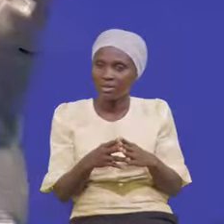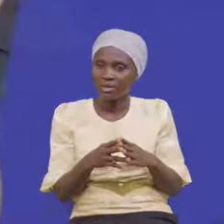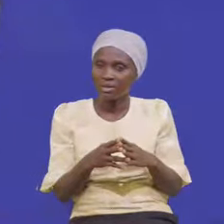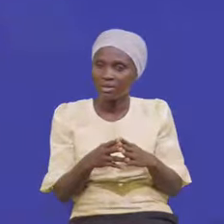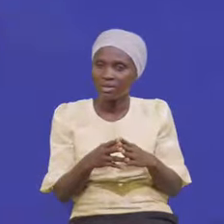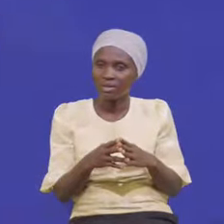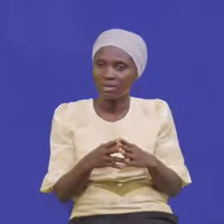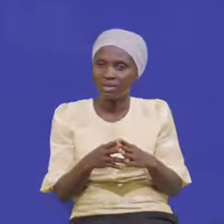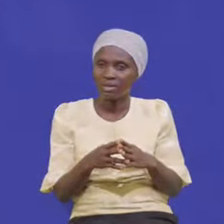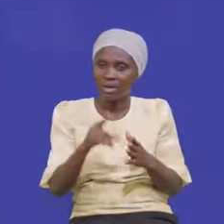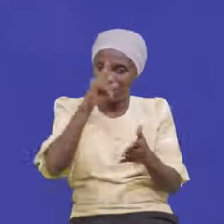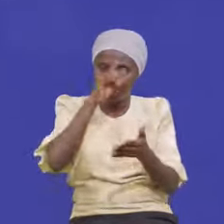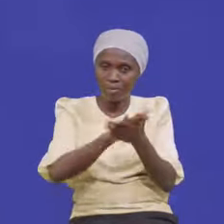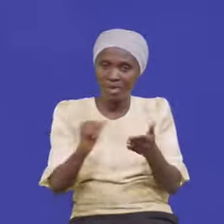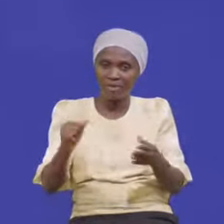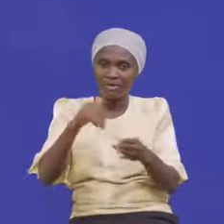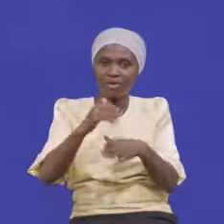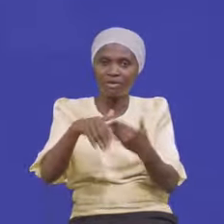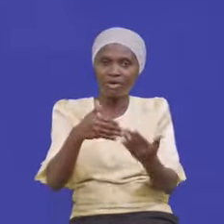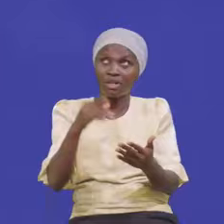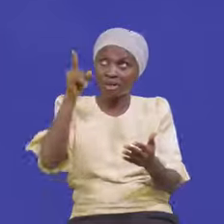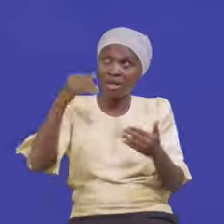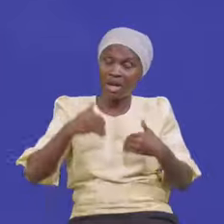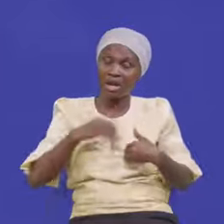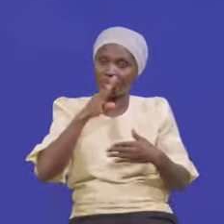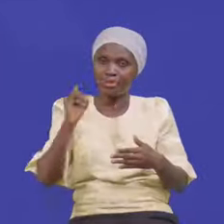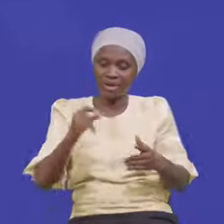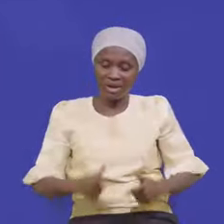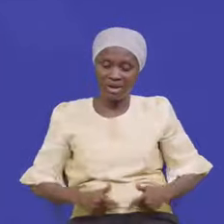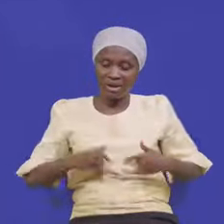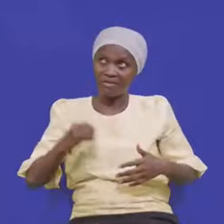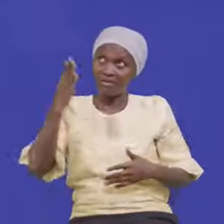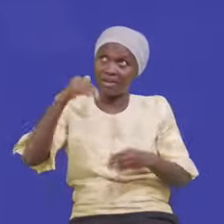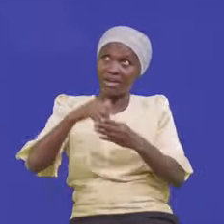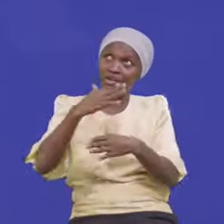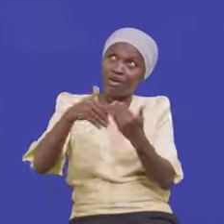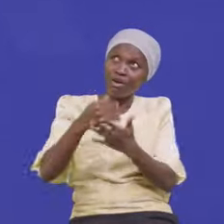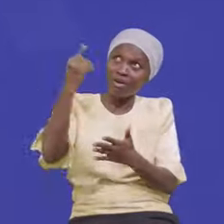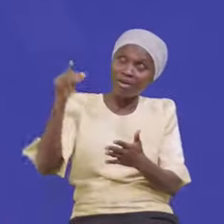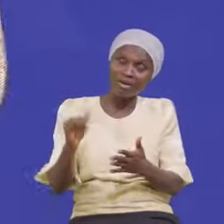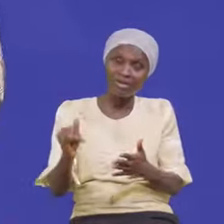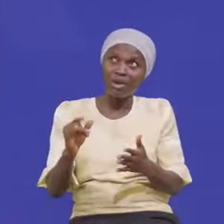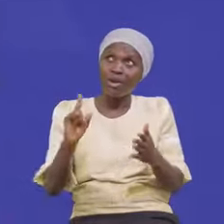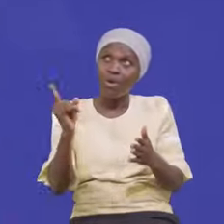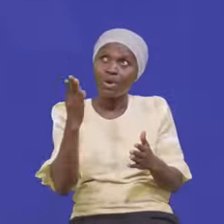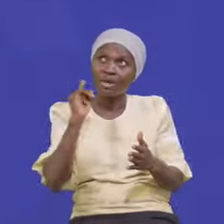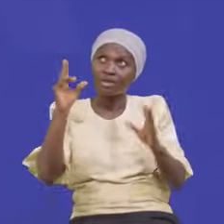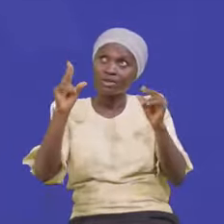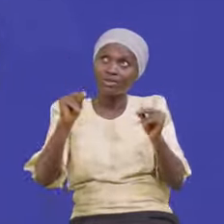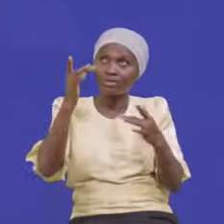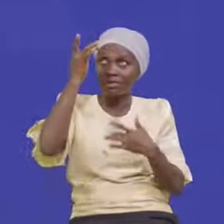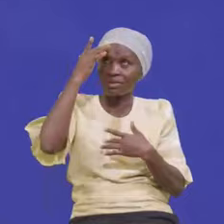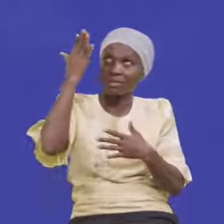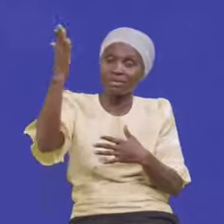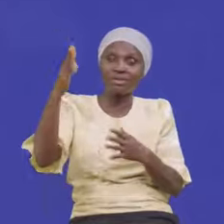been living in all eternity, ఆయనేమో నిత్యత్వములో నివసించుచు ఉన్నాడు. The place where there's no sickness, అక్కడ రోగము లేదు.